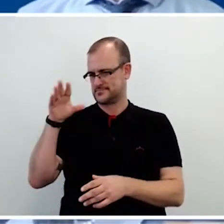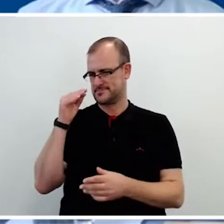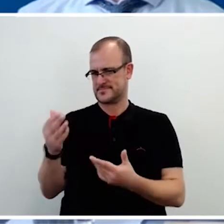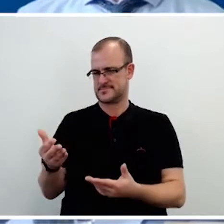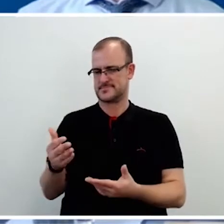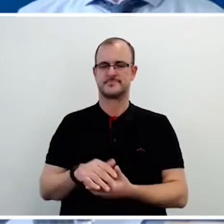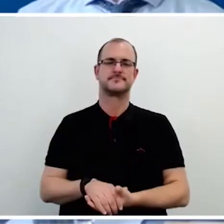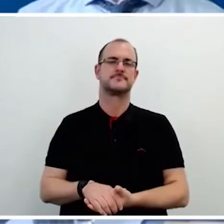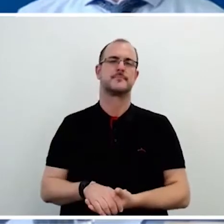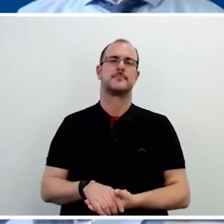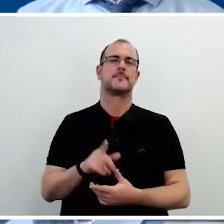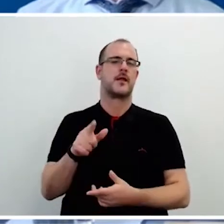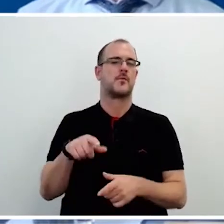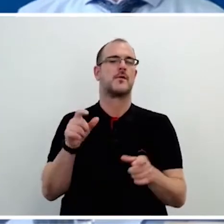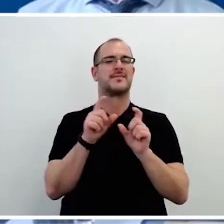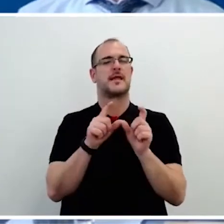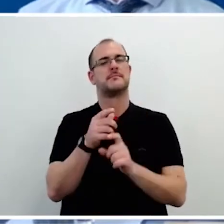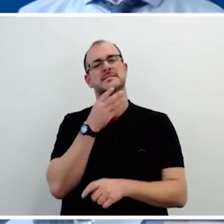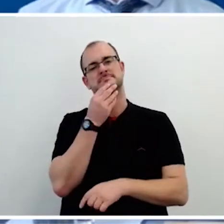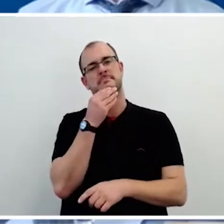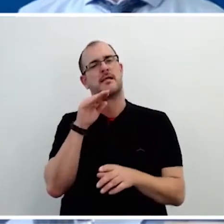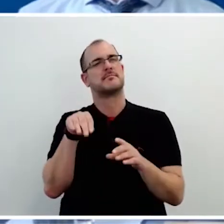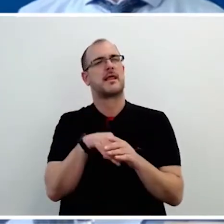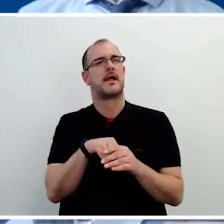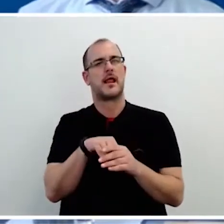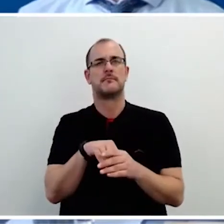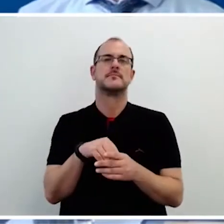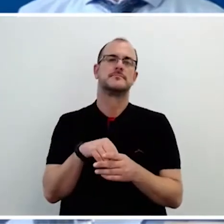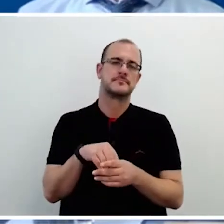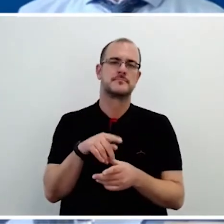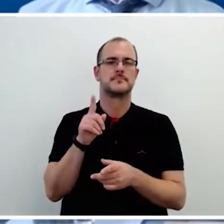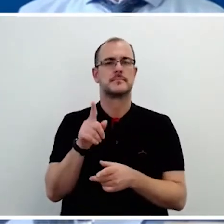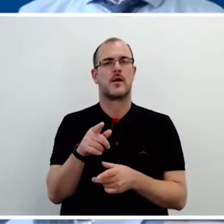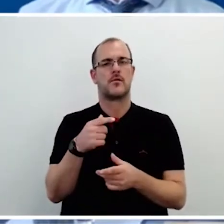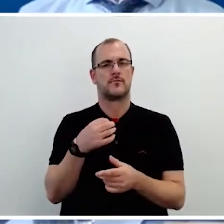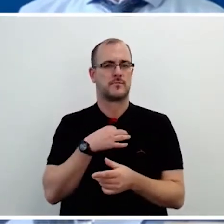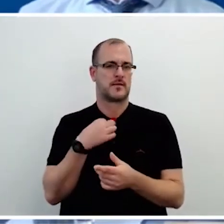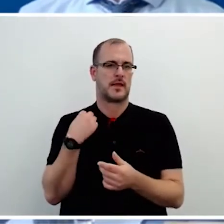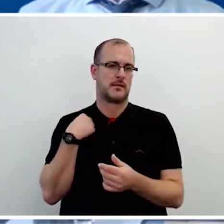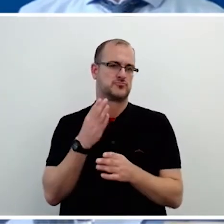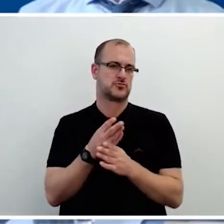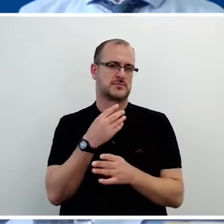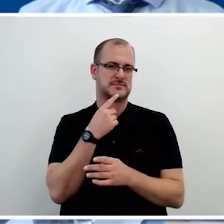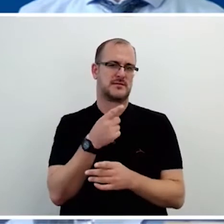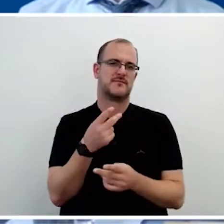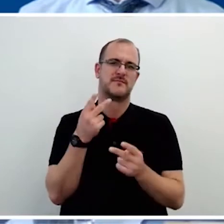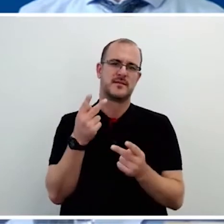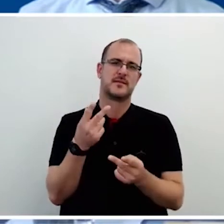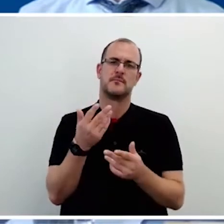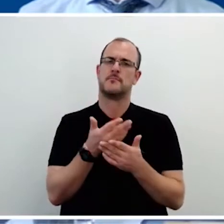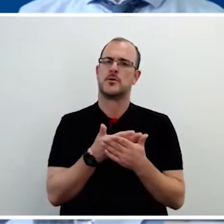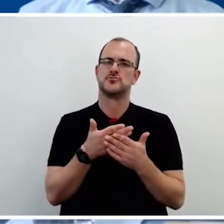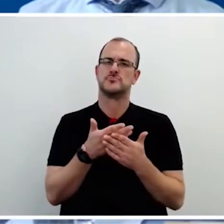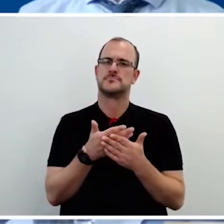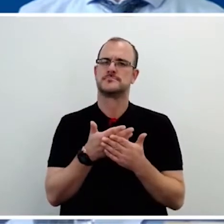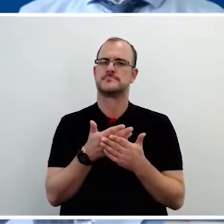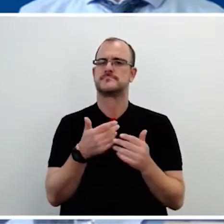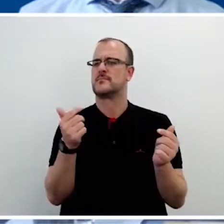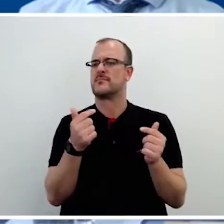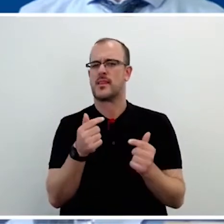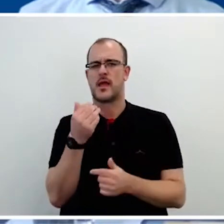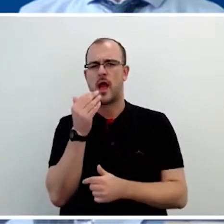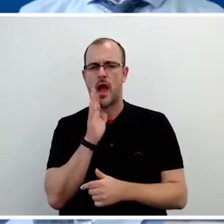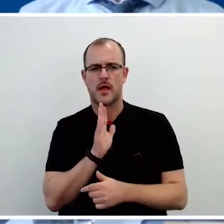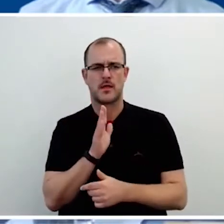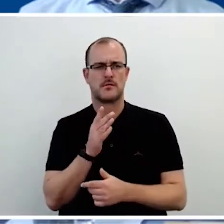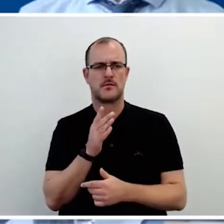Aber auch das Thema smarte Teilhabe ist eines, was ich gerade genannt habe, wo es eben zum Beispiel um die Pflegeheime geht